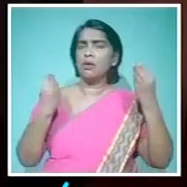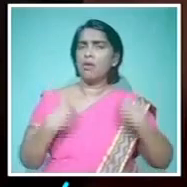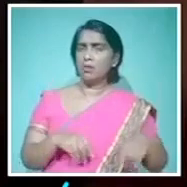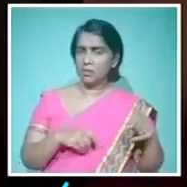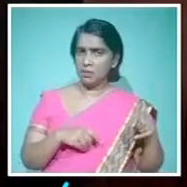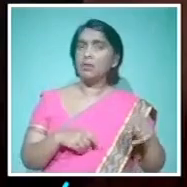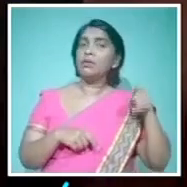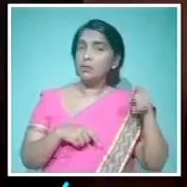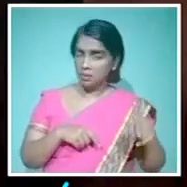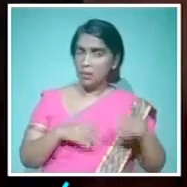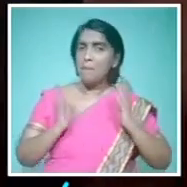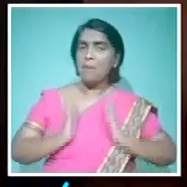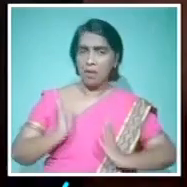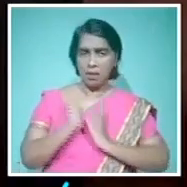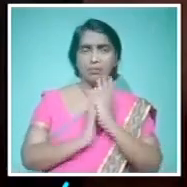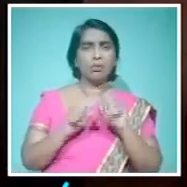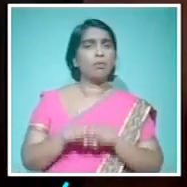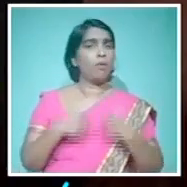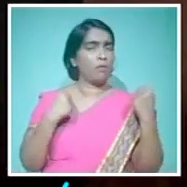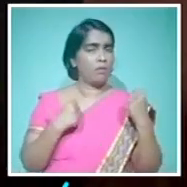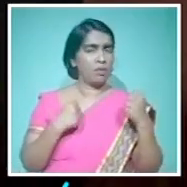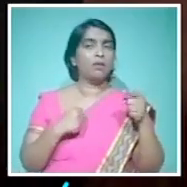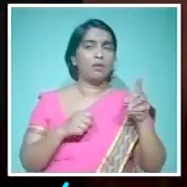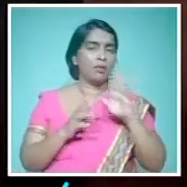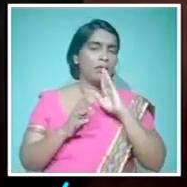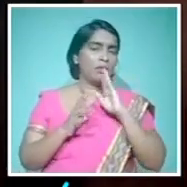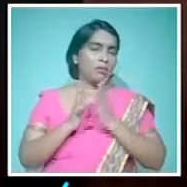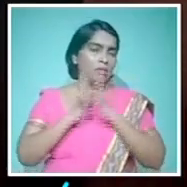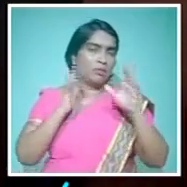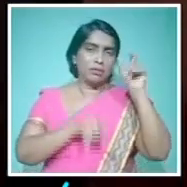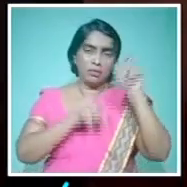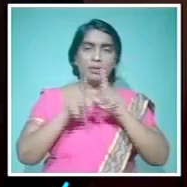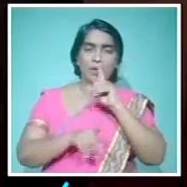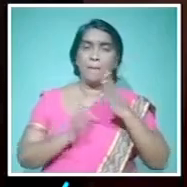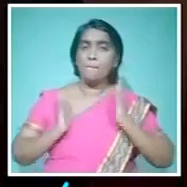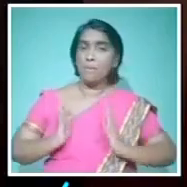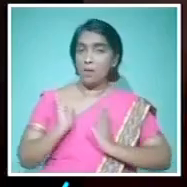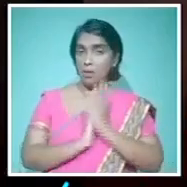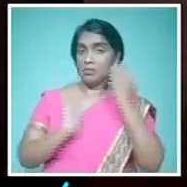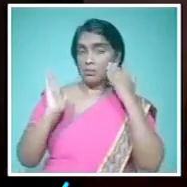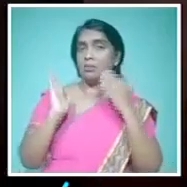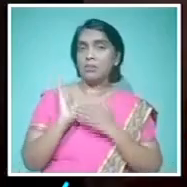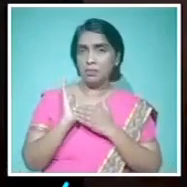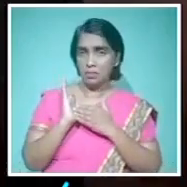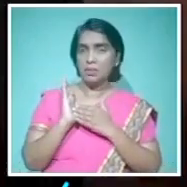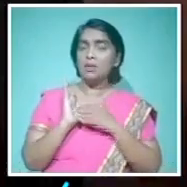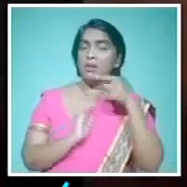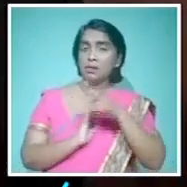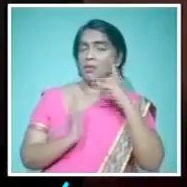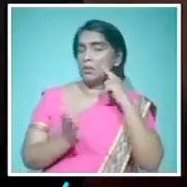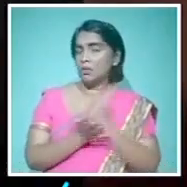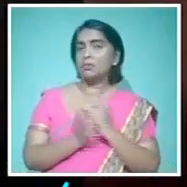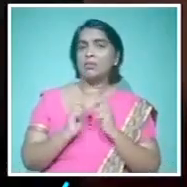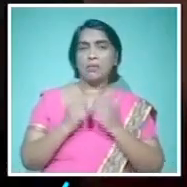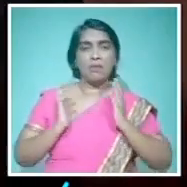තියෙනවා. ඒතර මේක මානව හිමිකම් උල්ලංඝනය කිරීමක්. දැන් හුඟක් උදවිය කතා කරනවා මේ මානව හිමිකම් පිළිබඳව. ඒ බරපතල